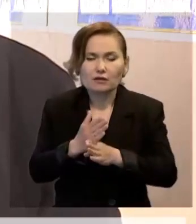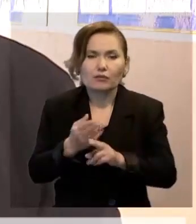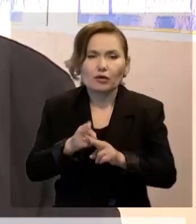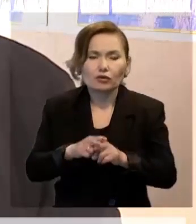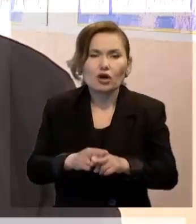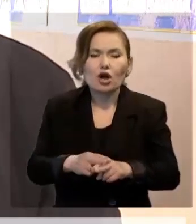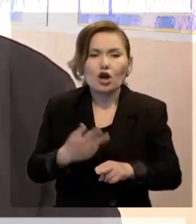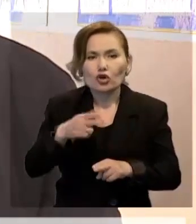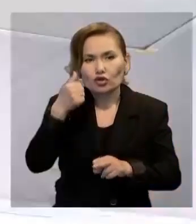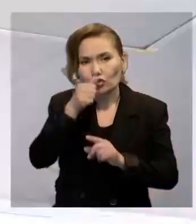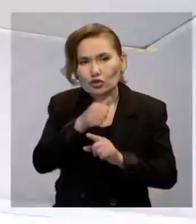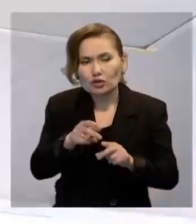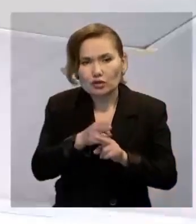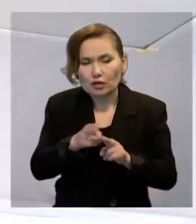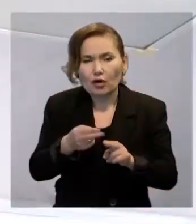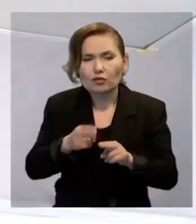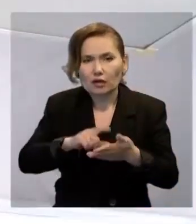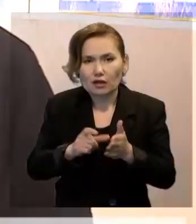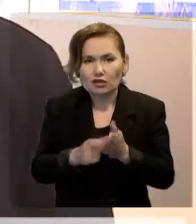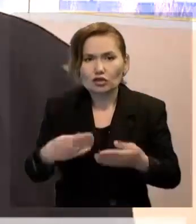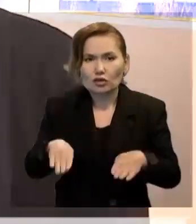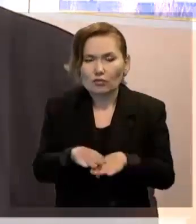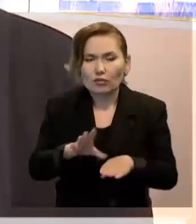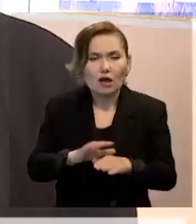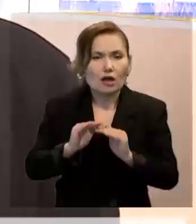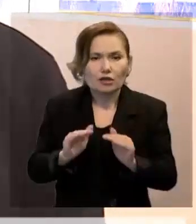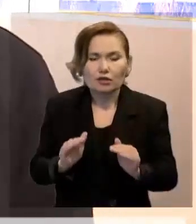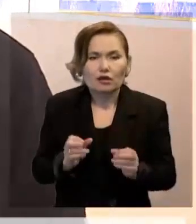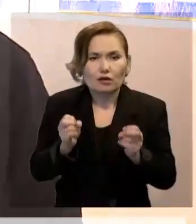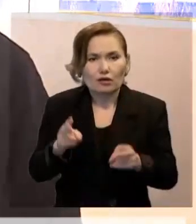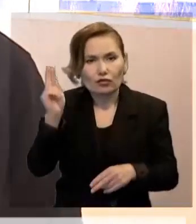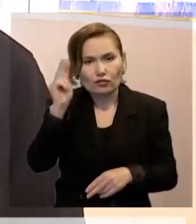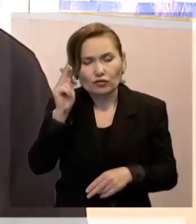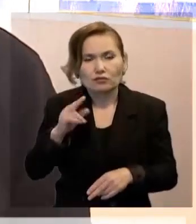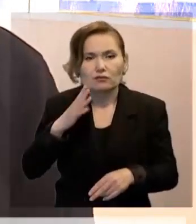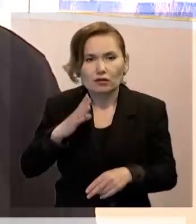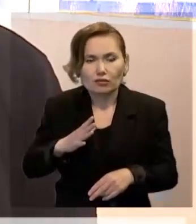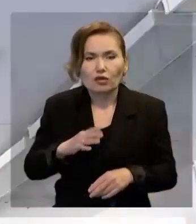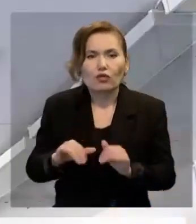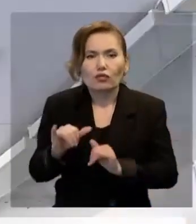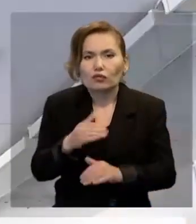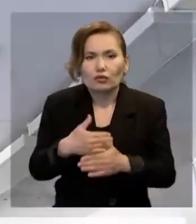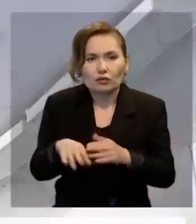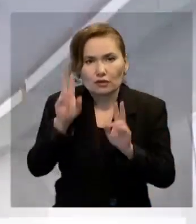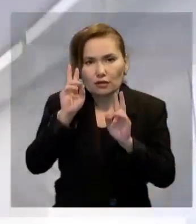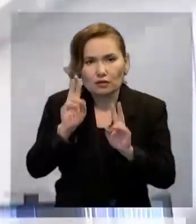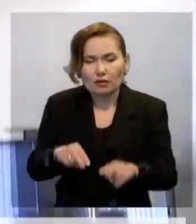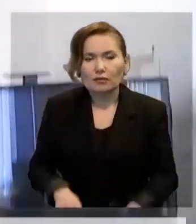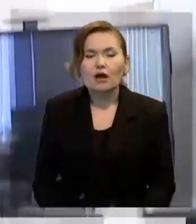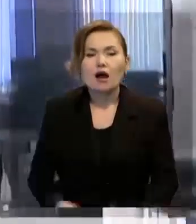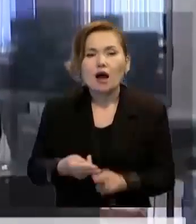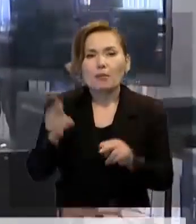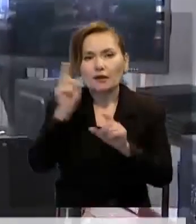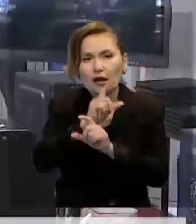қатарынан ол мектеп сол класты жауып қойғанбыз. Қауіпті енді, бірақ та енді біз енді қайда оқимыз. Мамандар өткен жылы ғана